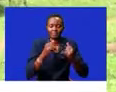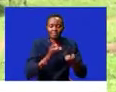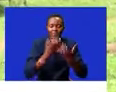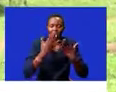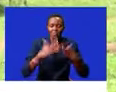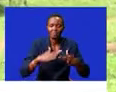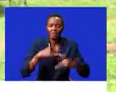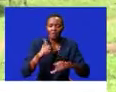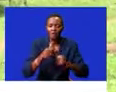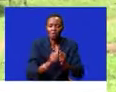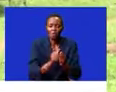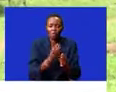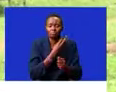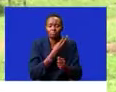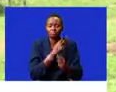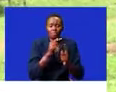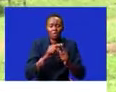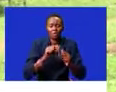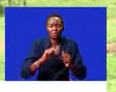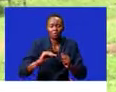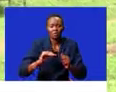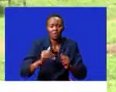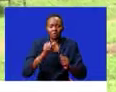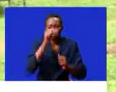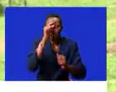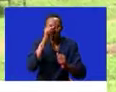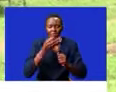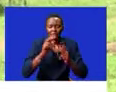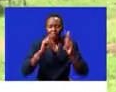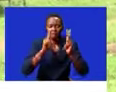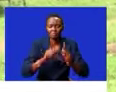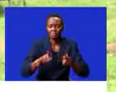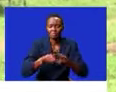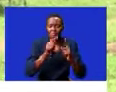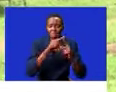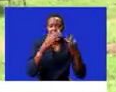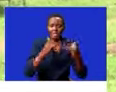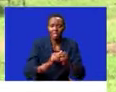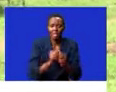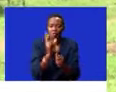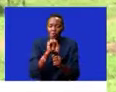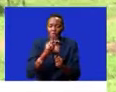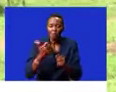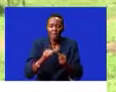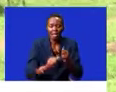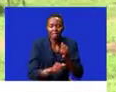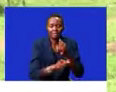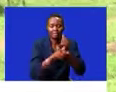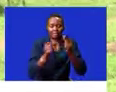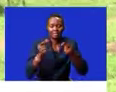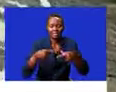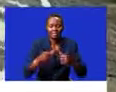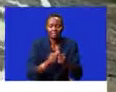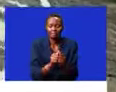go osegoyo milome ma odhuro ne tend piny owacho ma Kisumu kendo nyaka sani onge lai moro amora mar kony